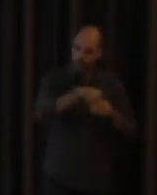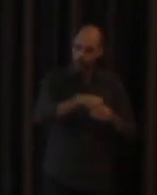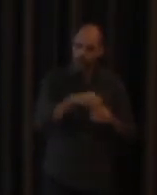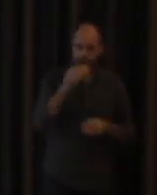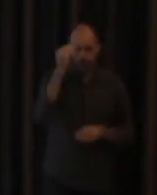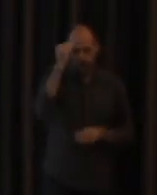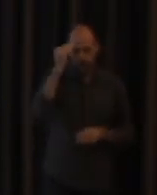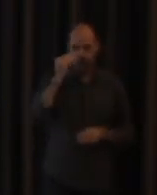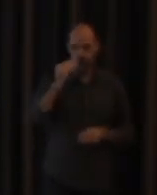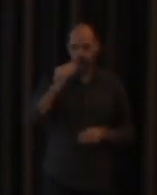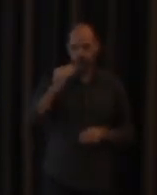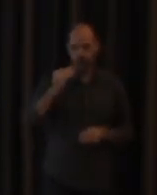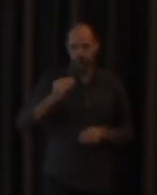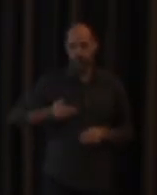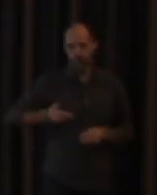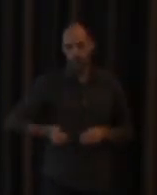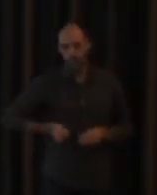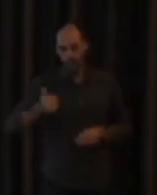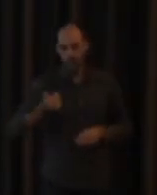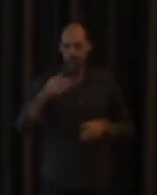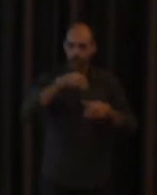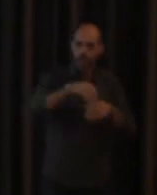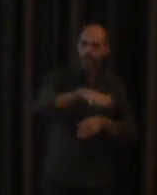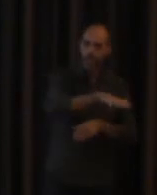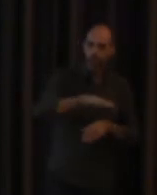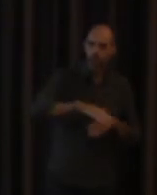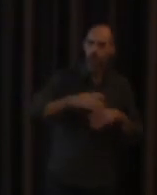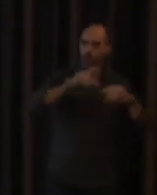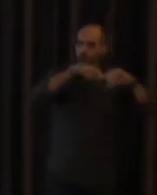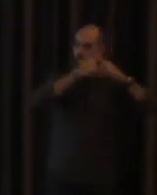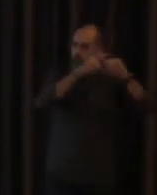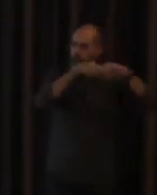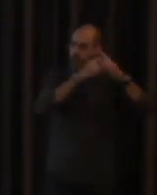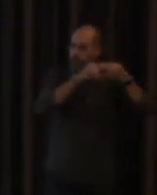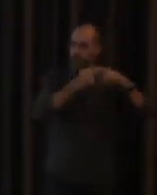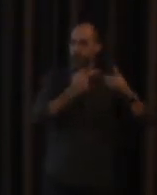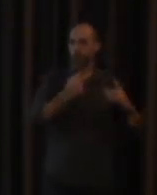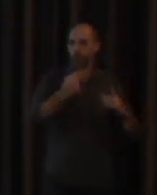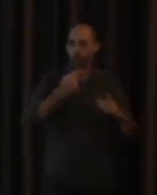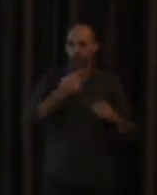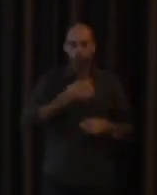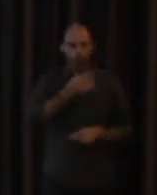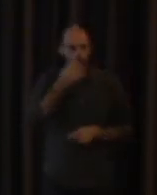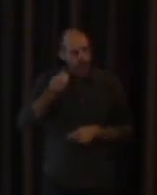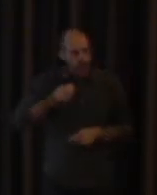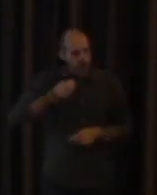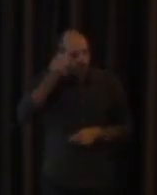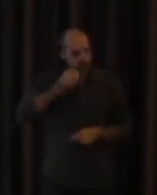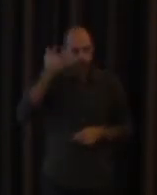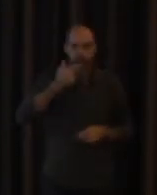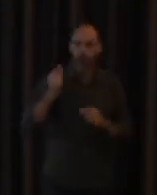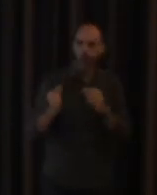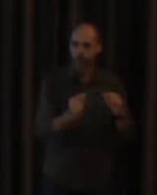sobretot, llocs de reflexió, de creació i transmissió del coneixement, de